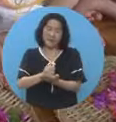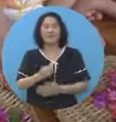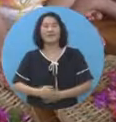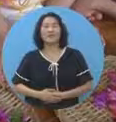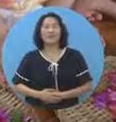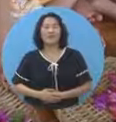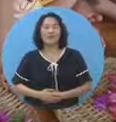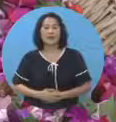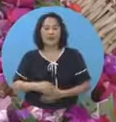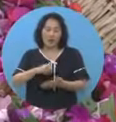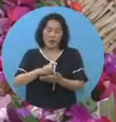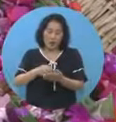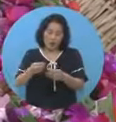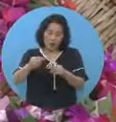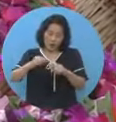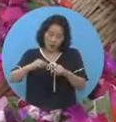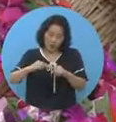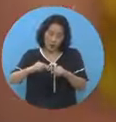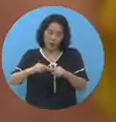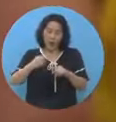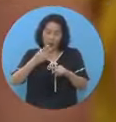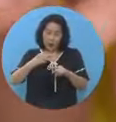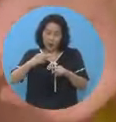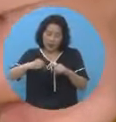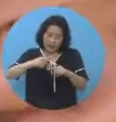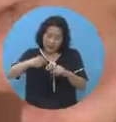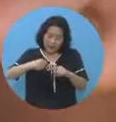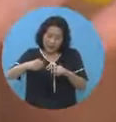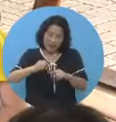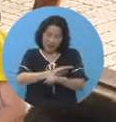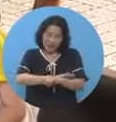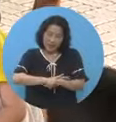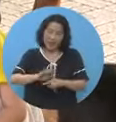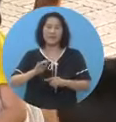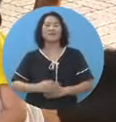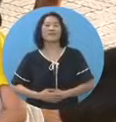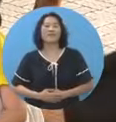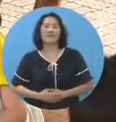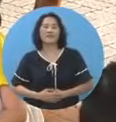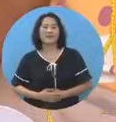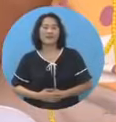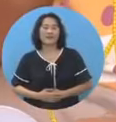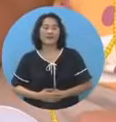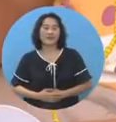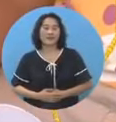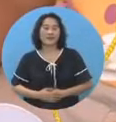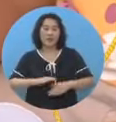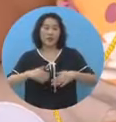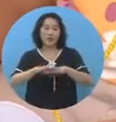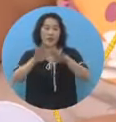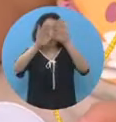잘게 찧어 놓습니다. 꽃반죽을 동그랗게 손톱 위에 얹고 비닐로 감싼 다음 실로 묶어둡니다.